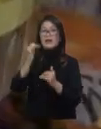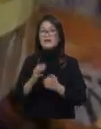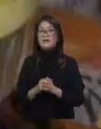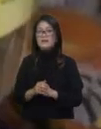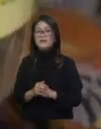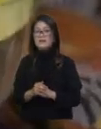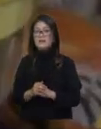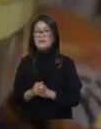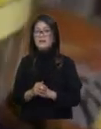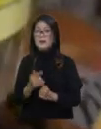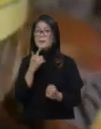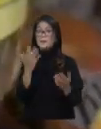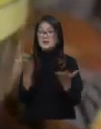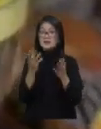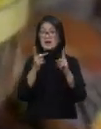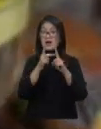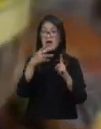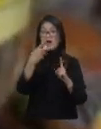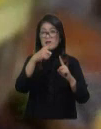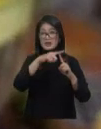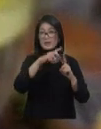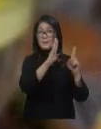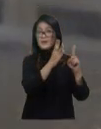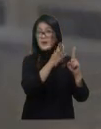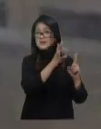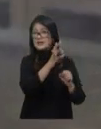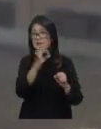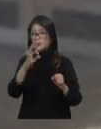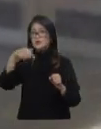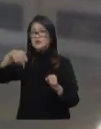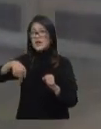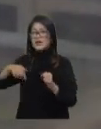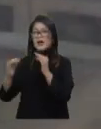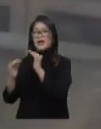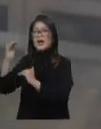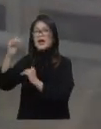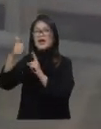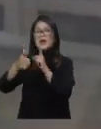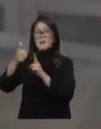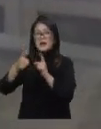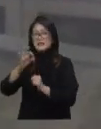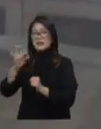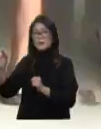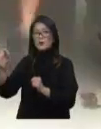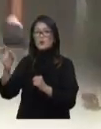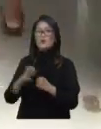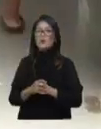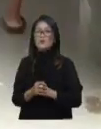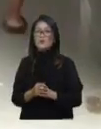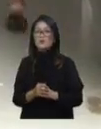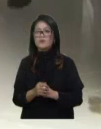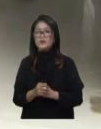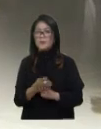eceran tertinggi atau HET-nya ditetapkan Rp14.000 kini justru naik mencapai Rp16.000. Bahkan sejumlah